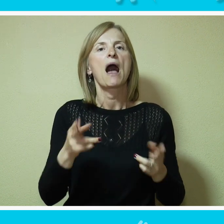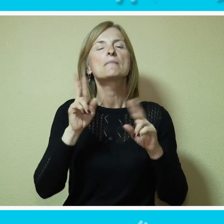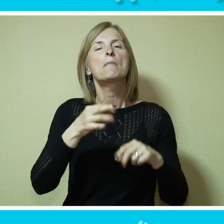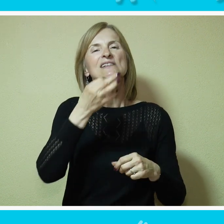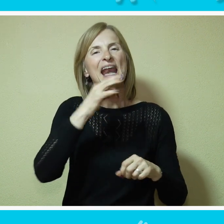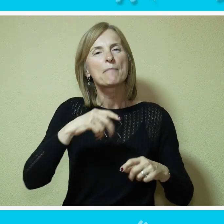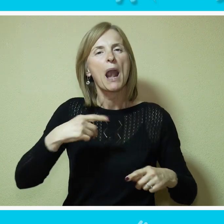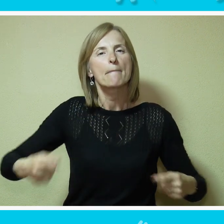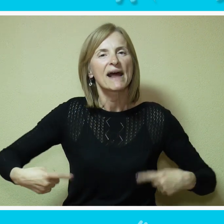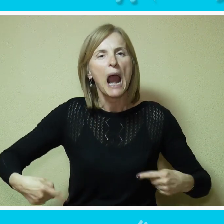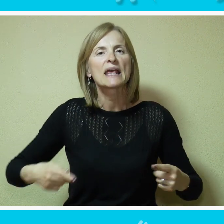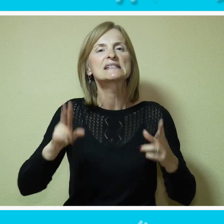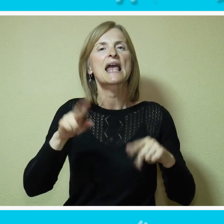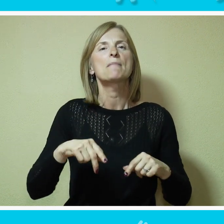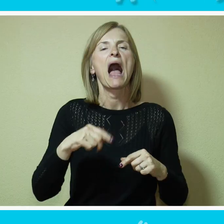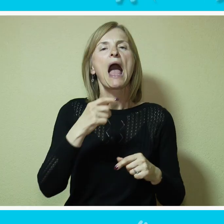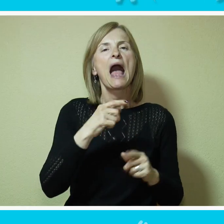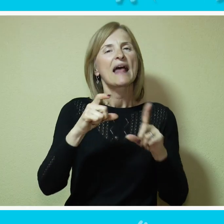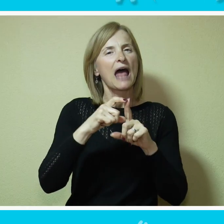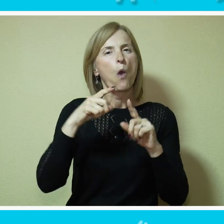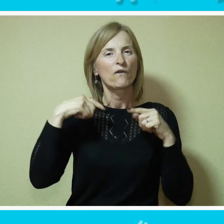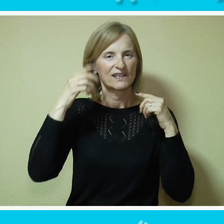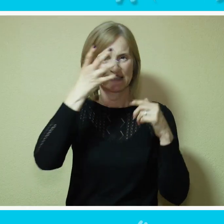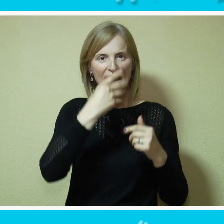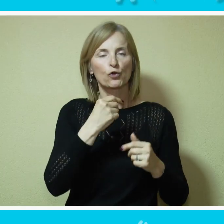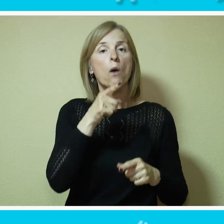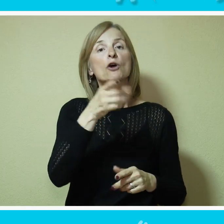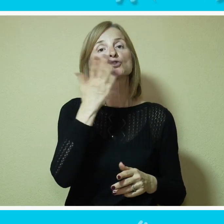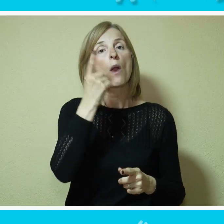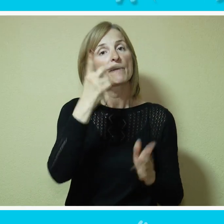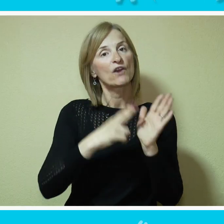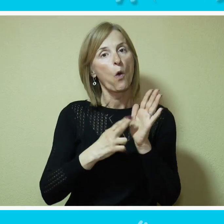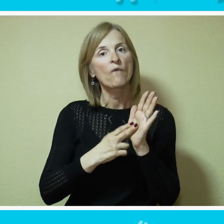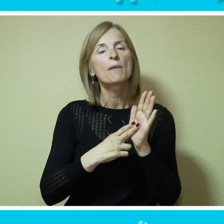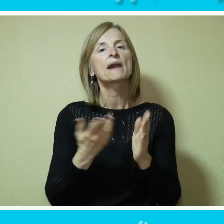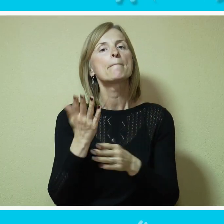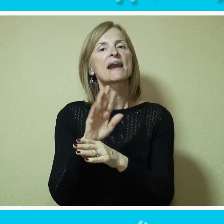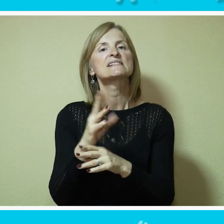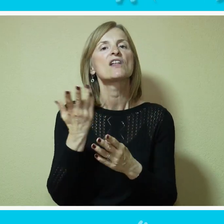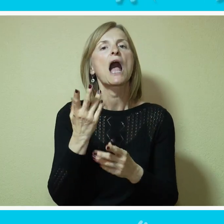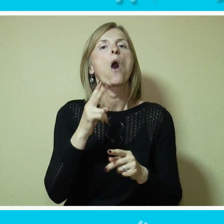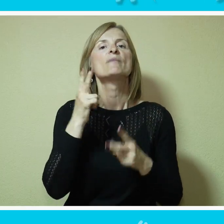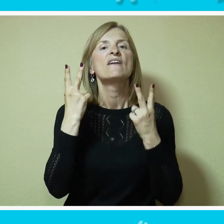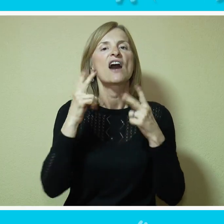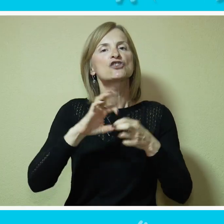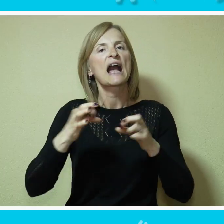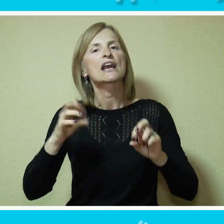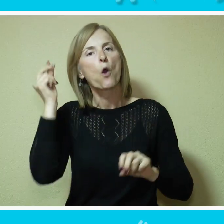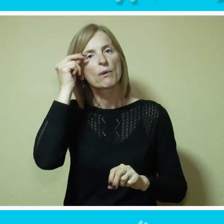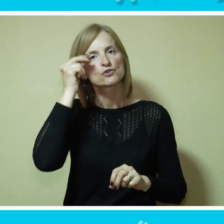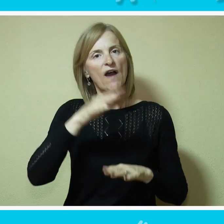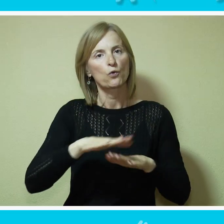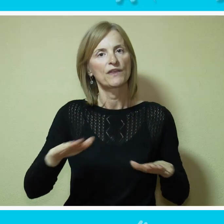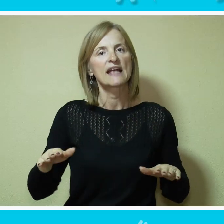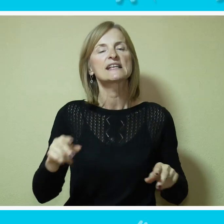cerebralne paralize, osoba sa Downovim sindromom i tako dalje. Škola 1. novembar predstavlja važnu kariku u obrazovanju dece